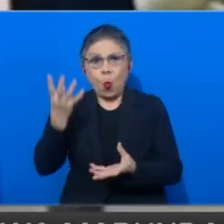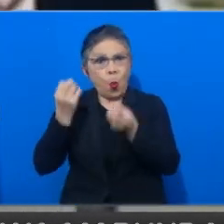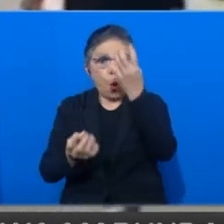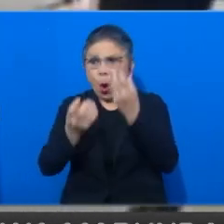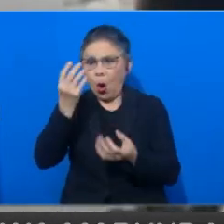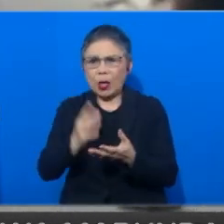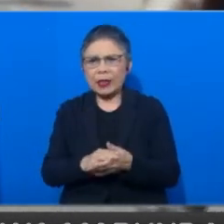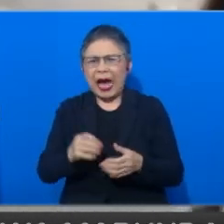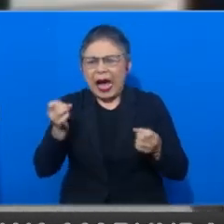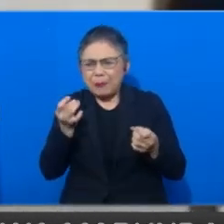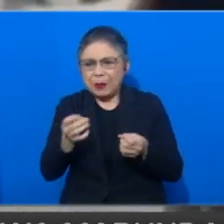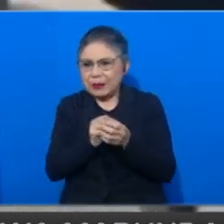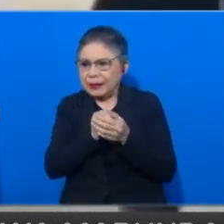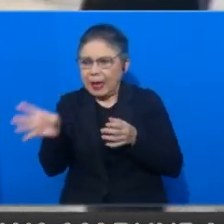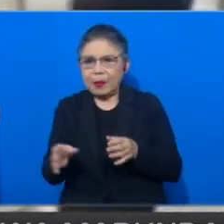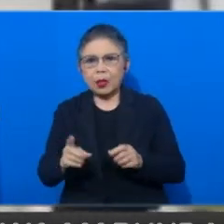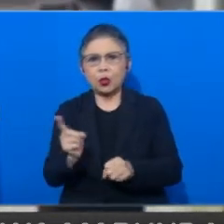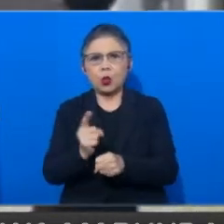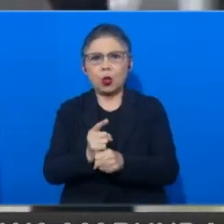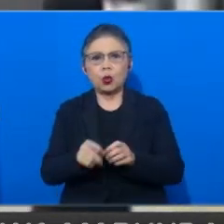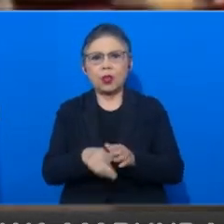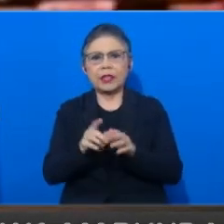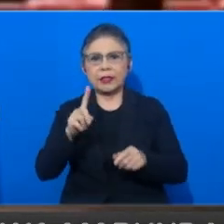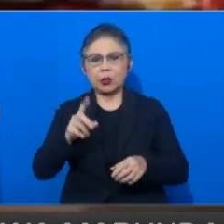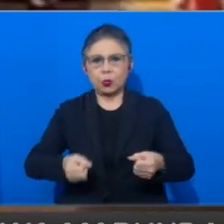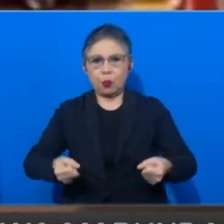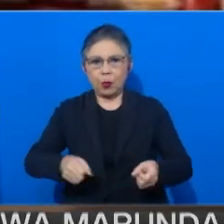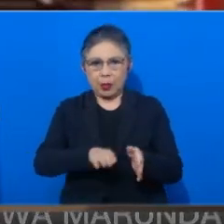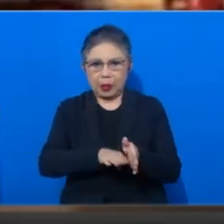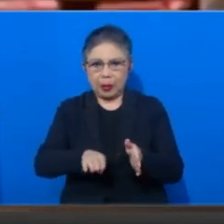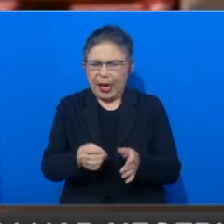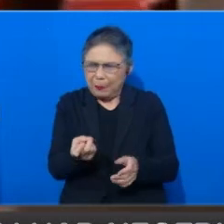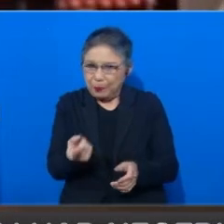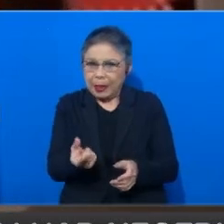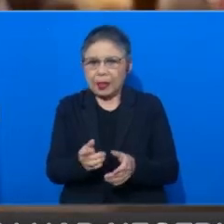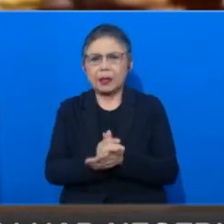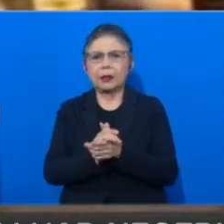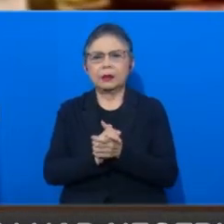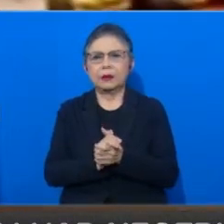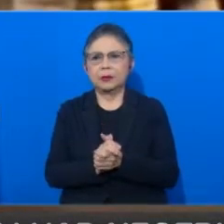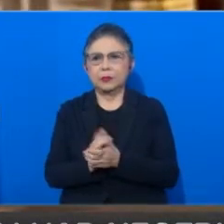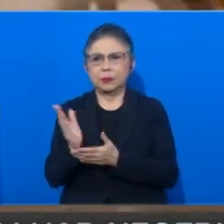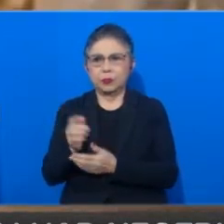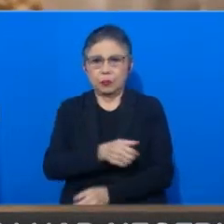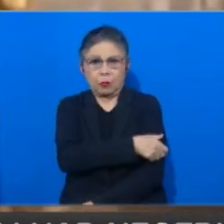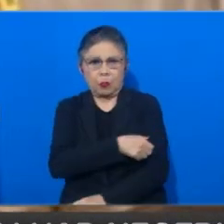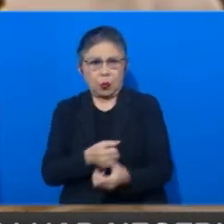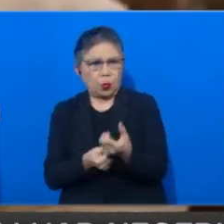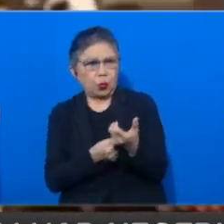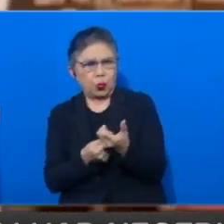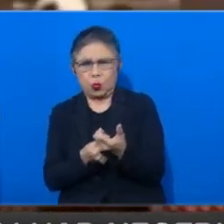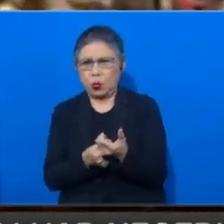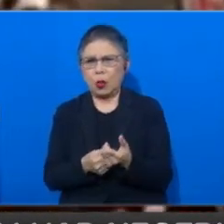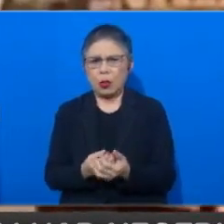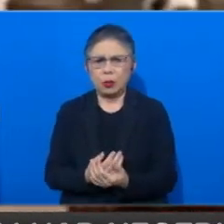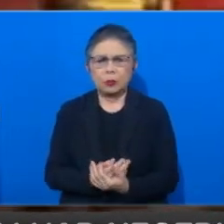bahkan nyaris menyambar ke area ruko serta satu unit mobil yang tengah terparkir tidak jauh dari lokasi kebakaran. Peristiwa ini sempat